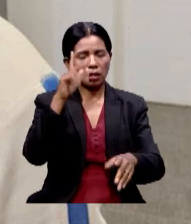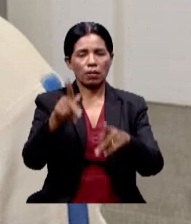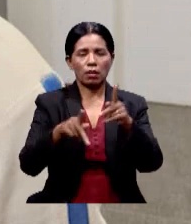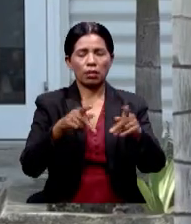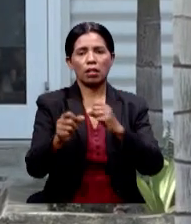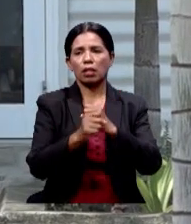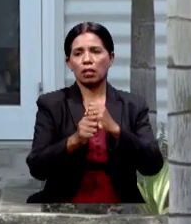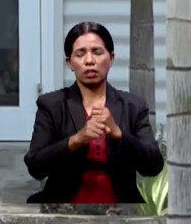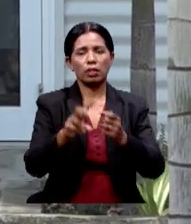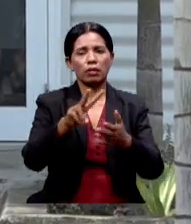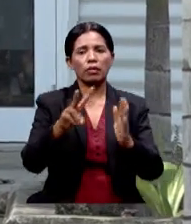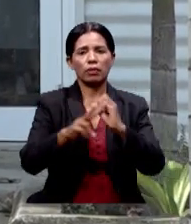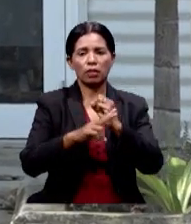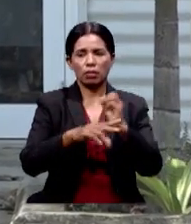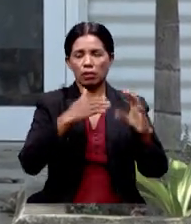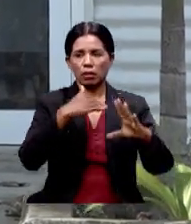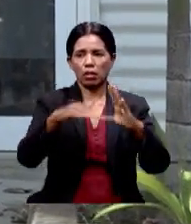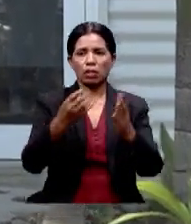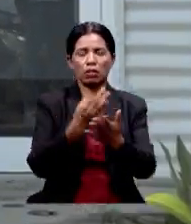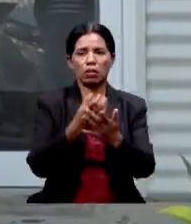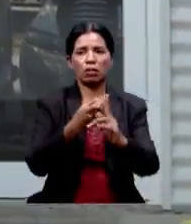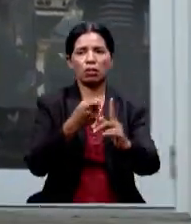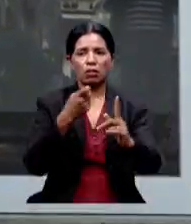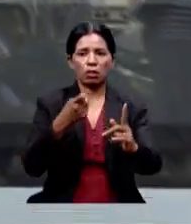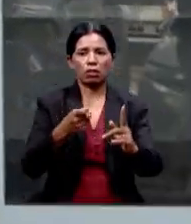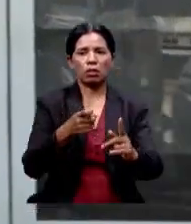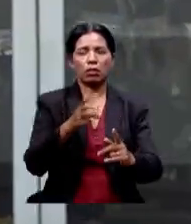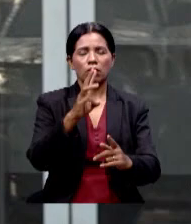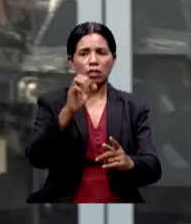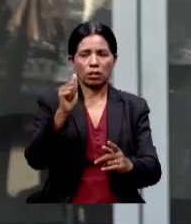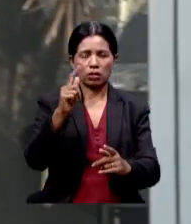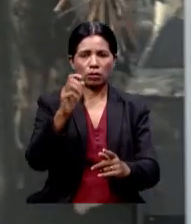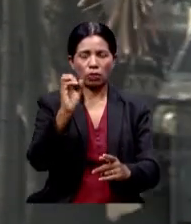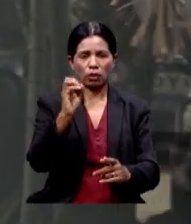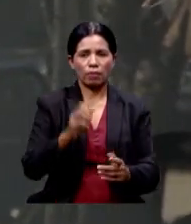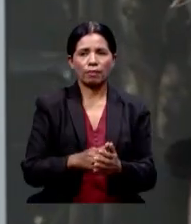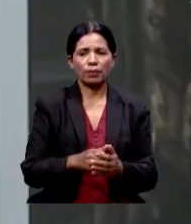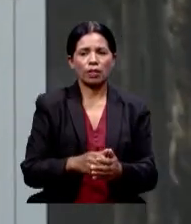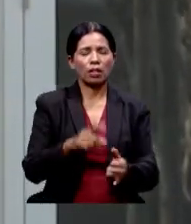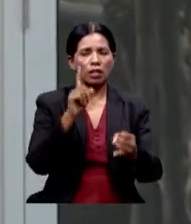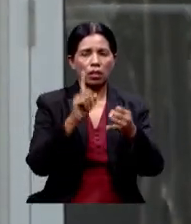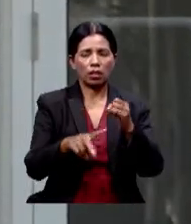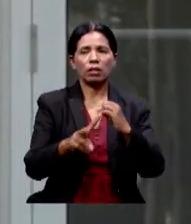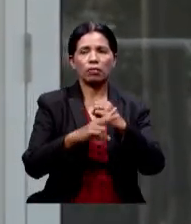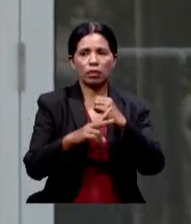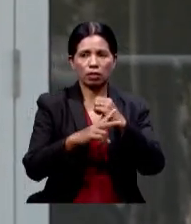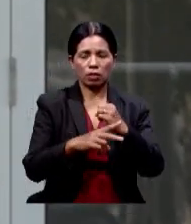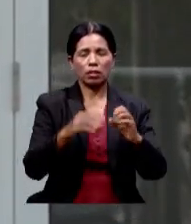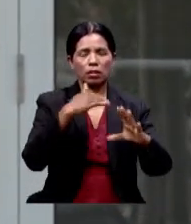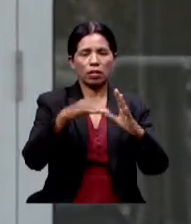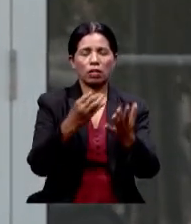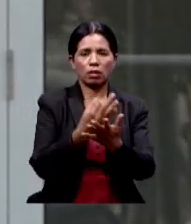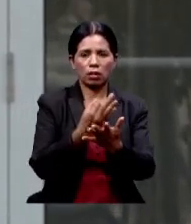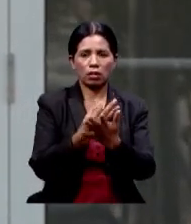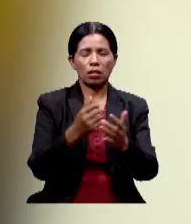tabada labara kona viti masira haruka osan ba suspeto li husi Western Union. Dala ikus viti mai iha Korea Sul haruka osan ho